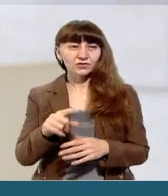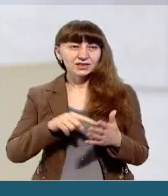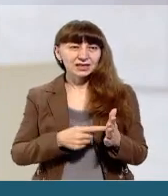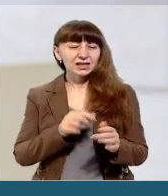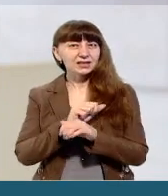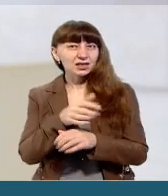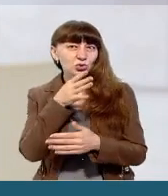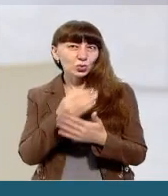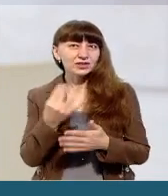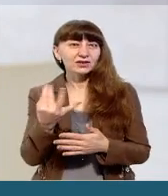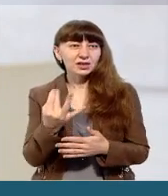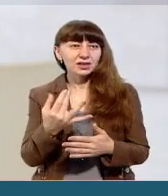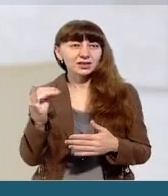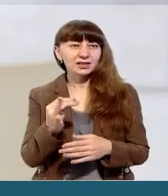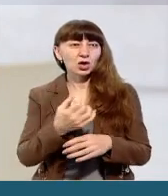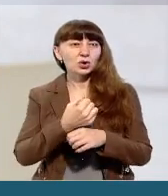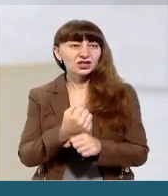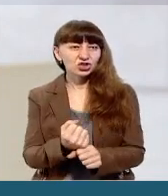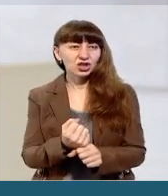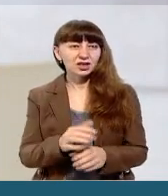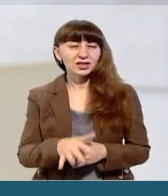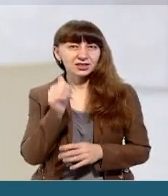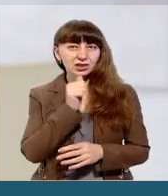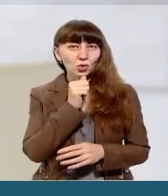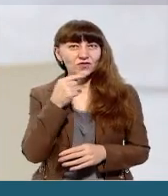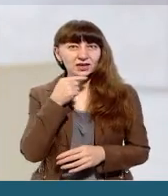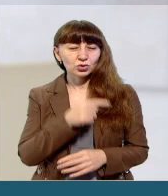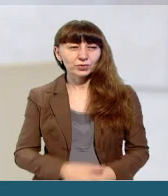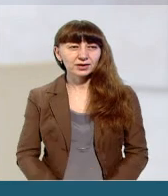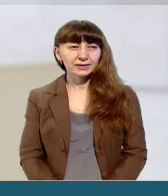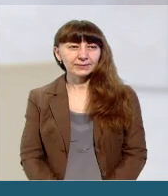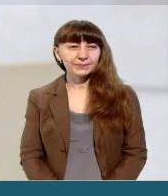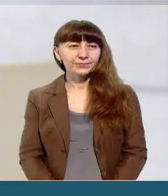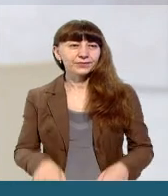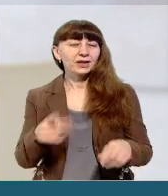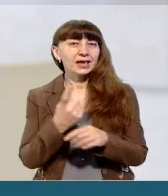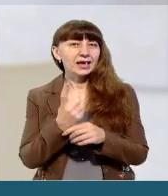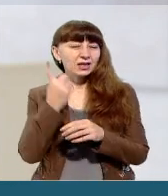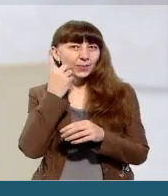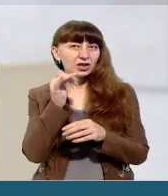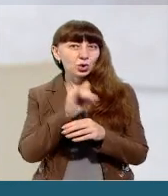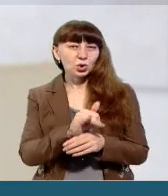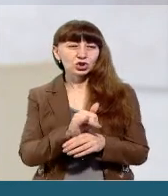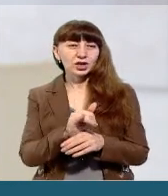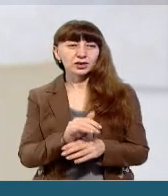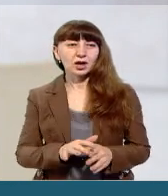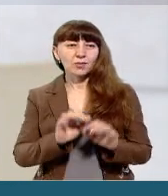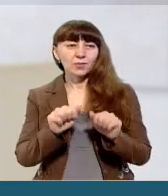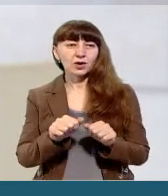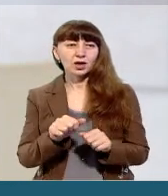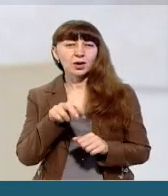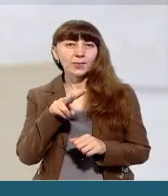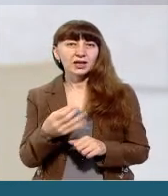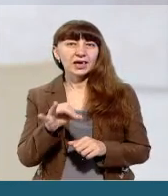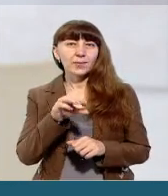защиты собственных интересов а также сокращения теневой экономики данное приложение можете скачать в App Store и